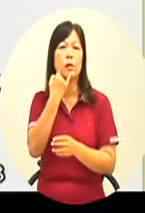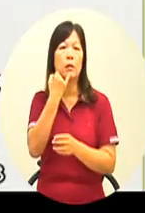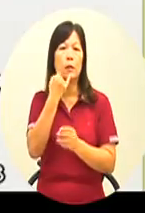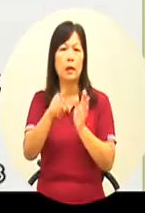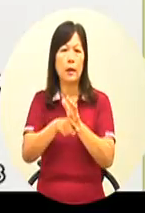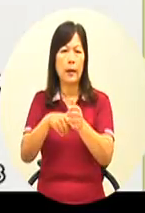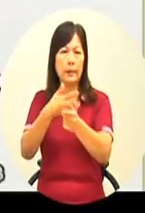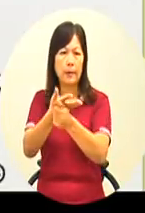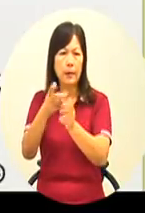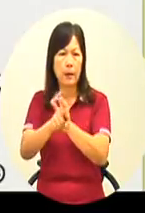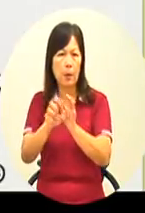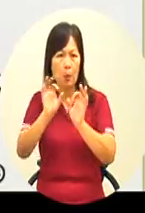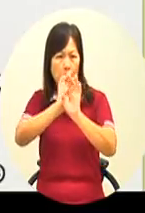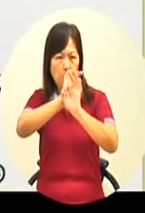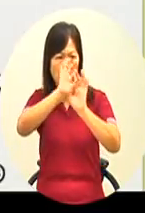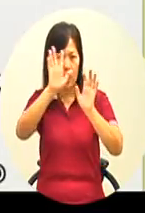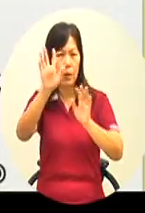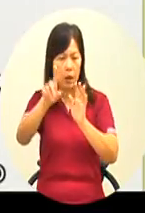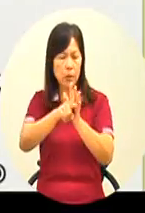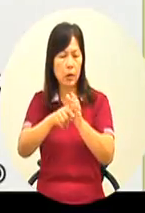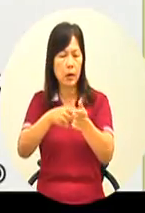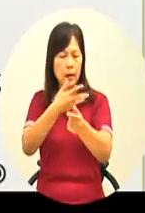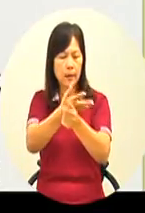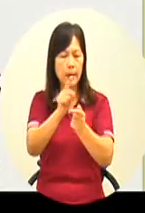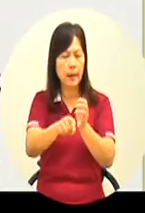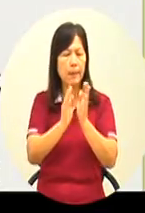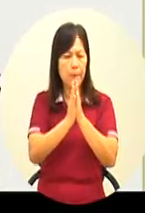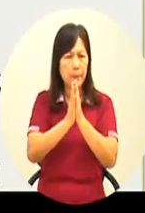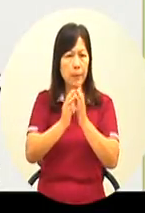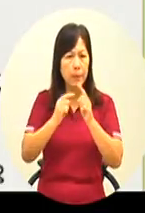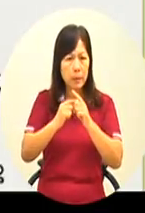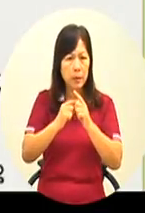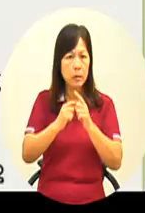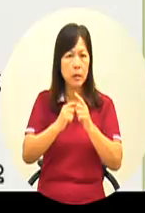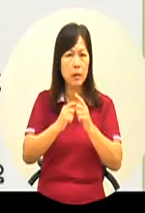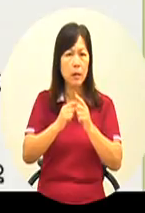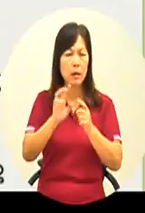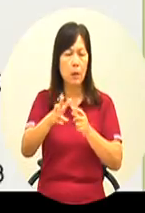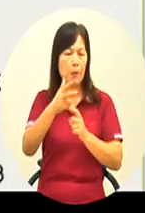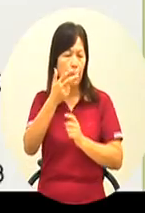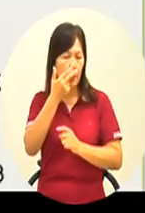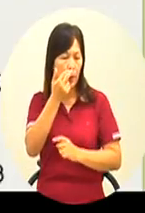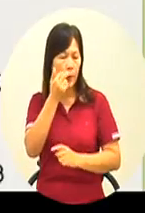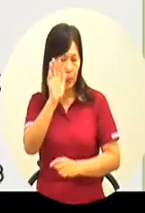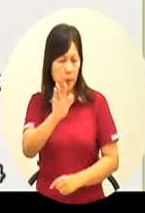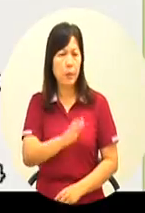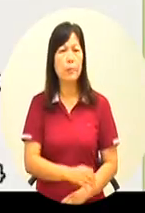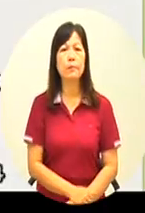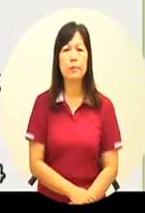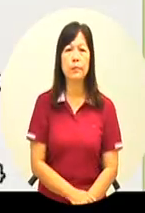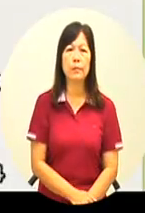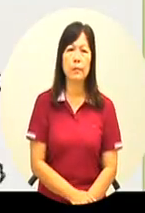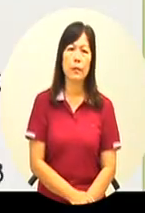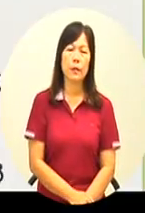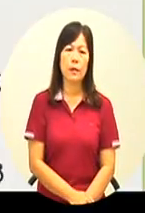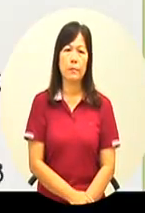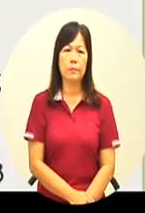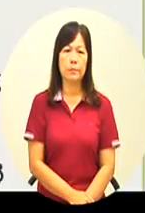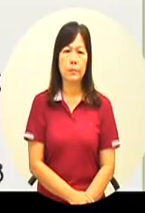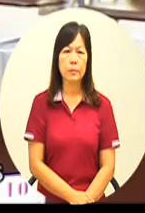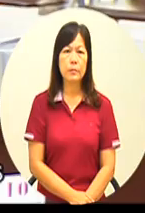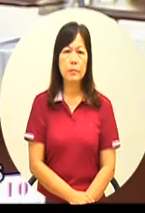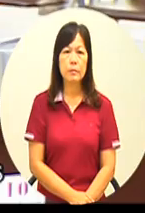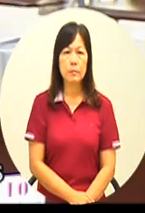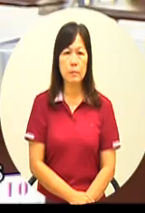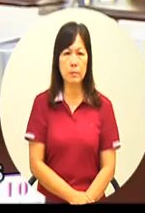觉光亮外，又可以提供哈，专责的这个便利性哈。当然嘞，这就是